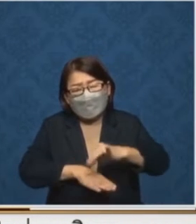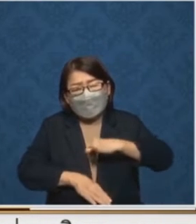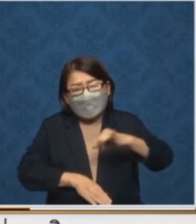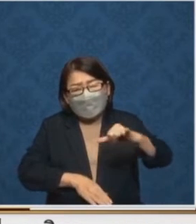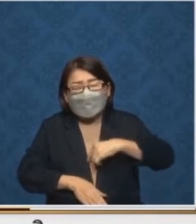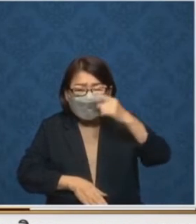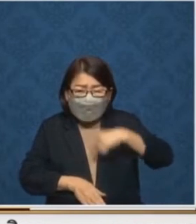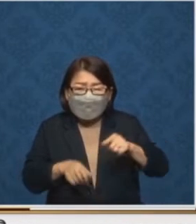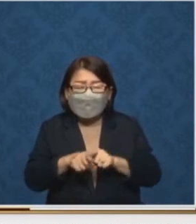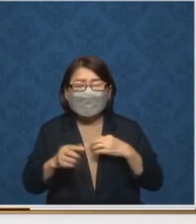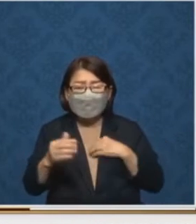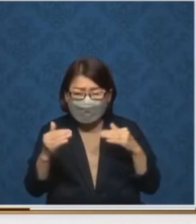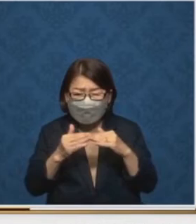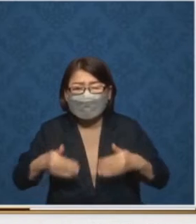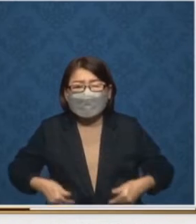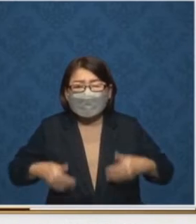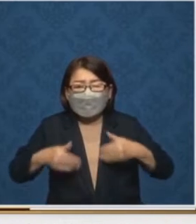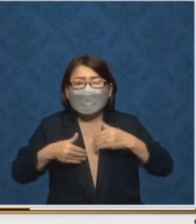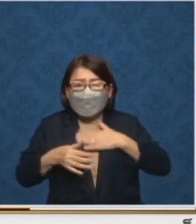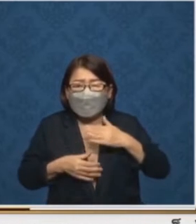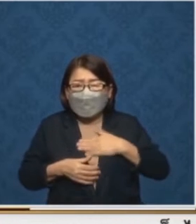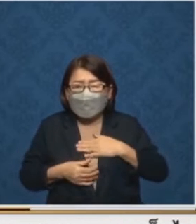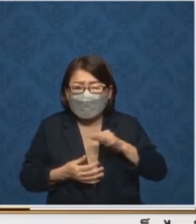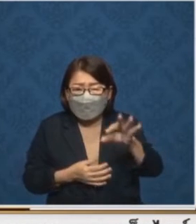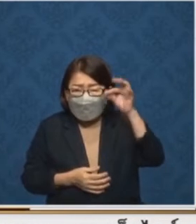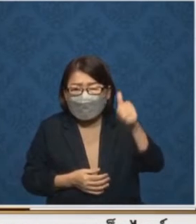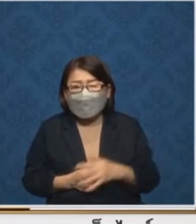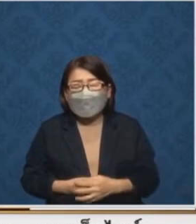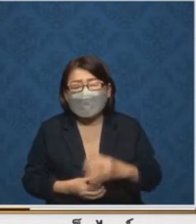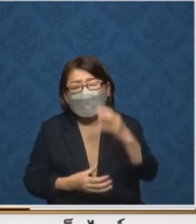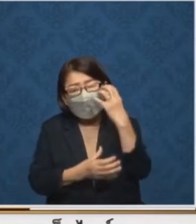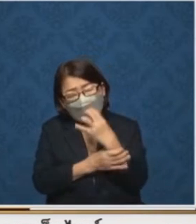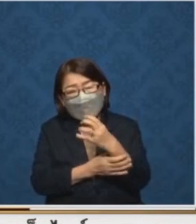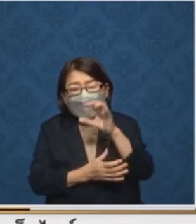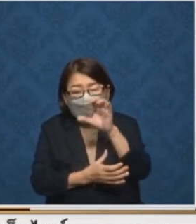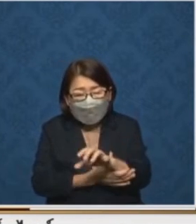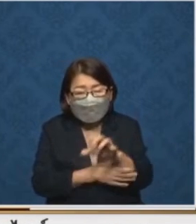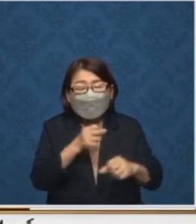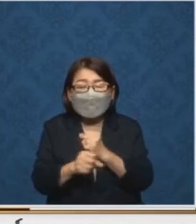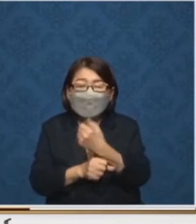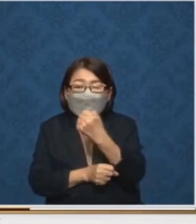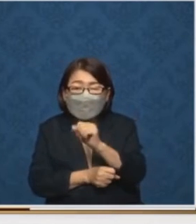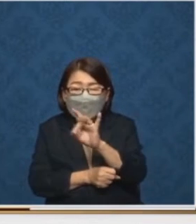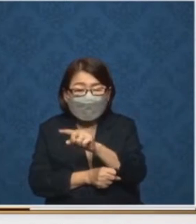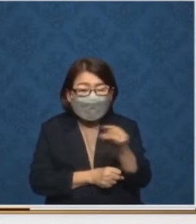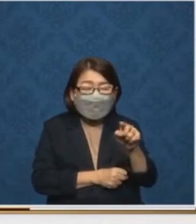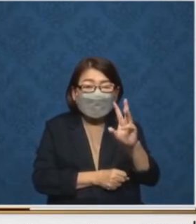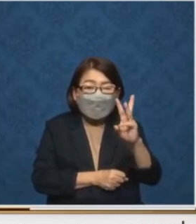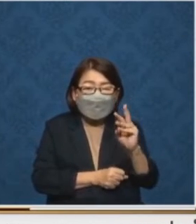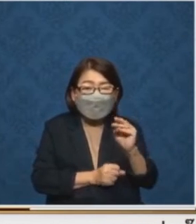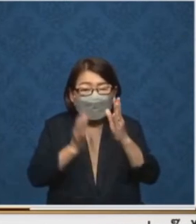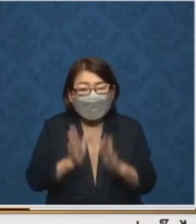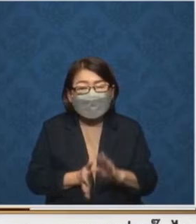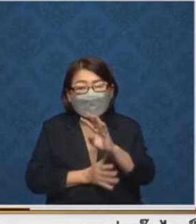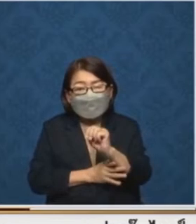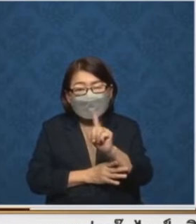เรื่องนี้มีข้อพิรุษน่าสงสัยเยอะมากครับและมีคนอภิปรายว่าอย่างชัดเจนผมขอบคุณเพื่อน